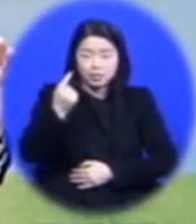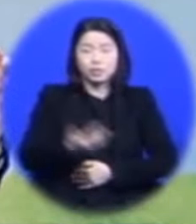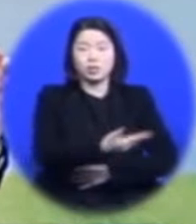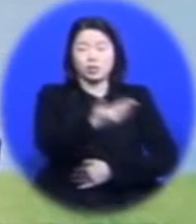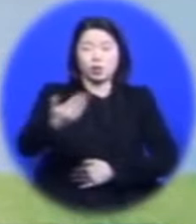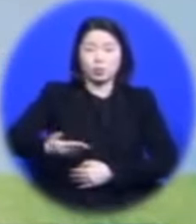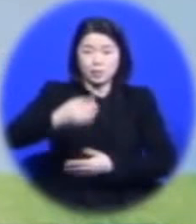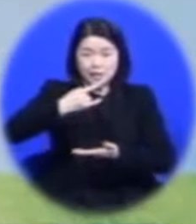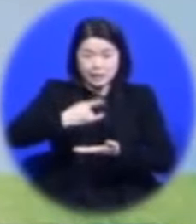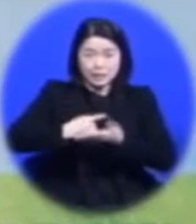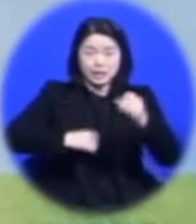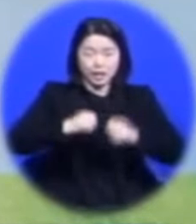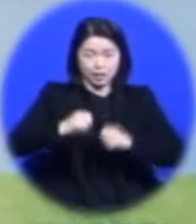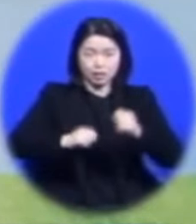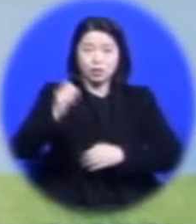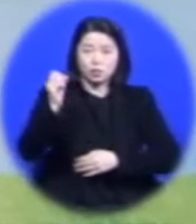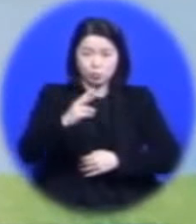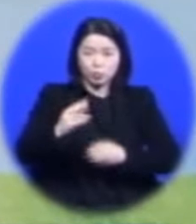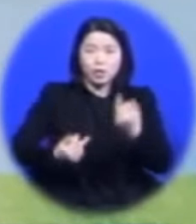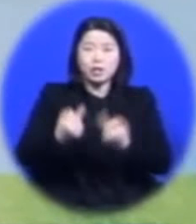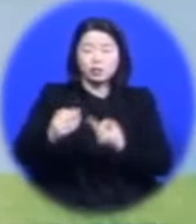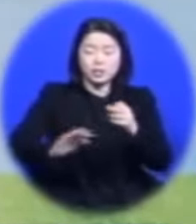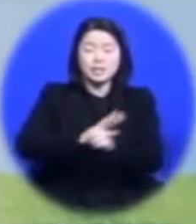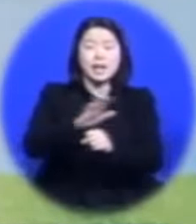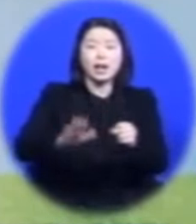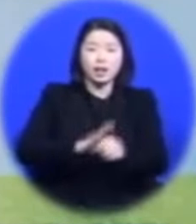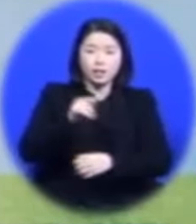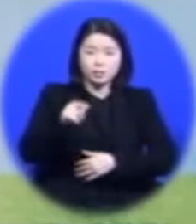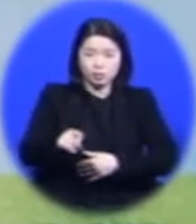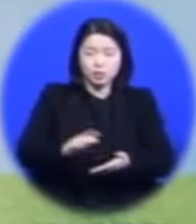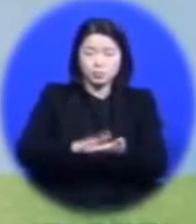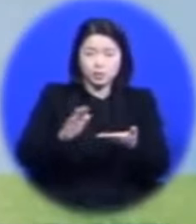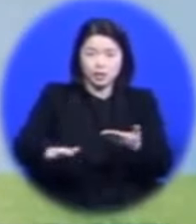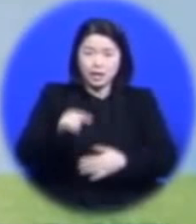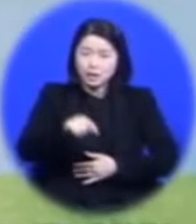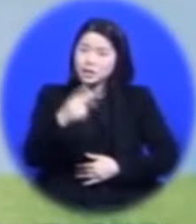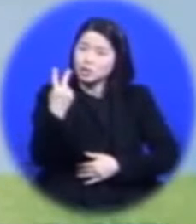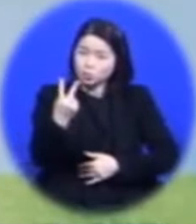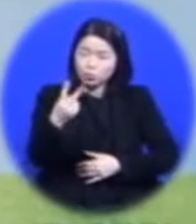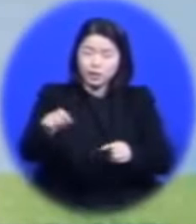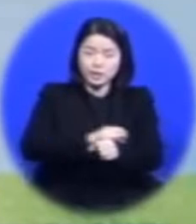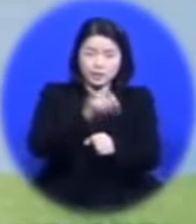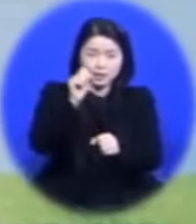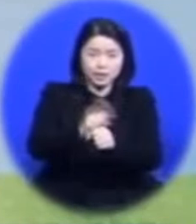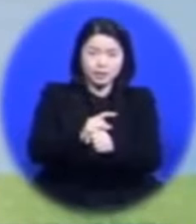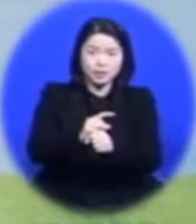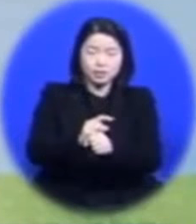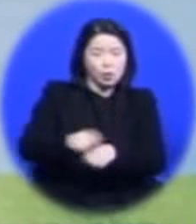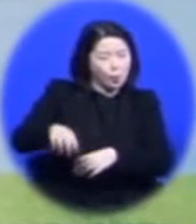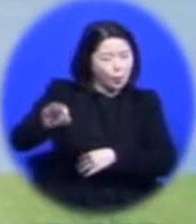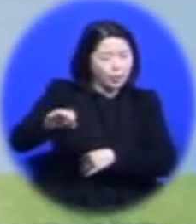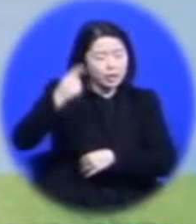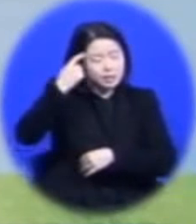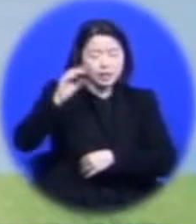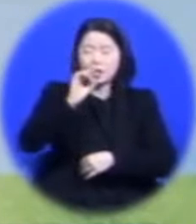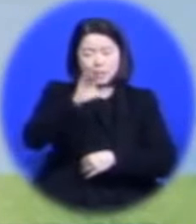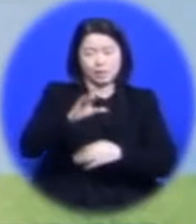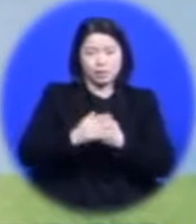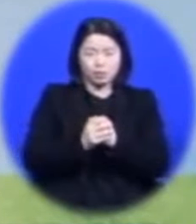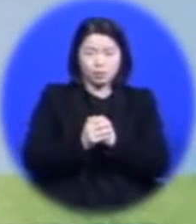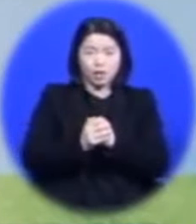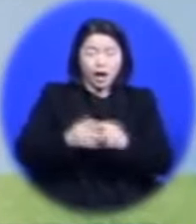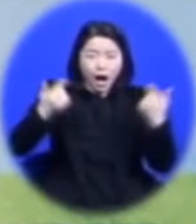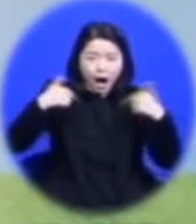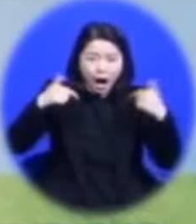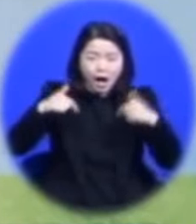하는 것과를 사랑는 것 을 소 생면 안니다